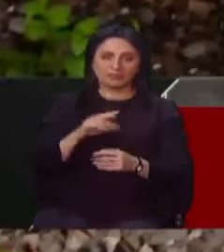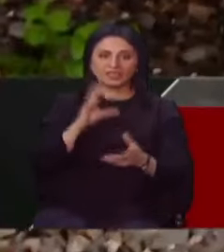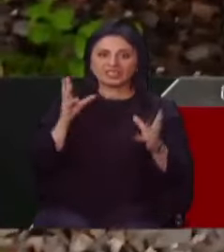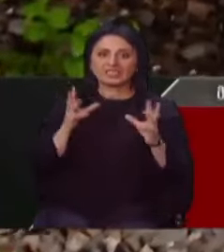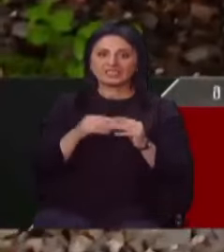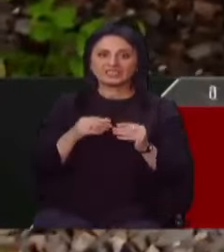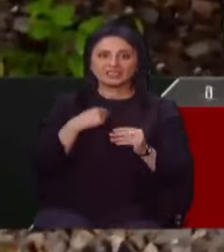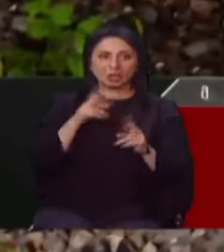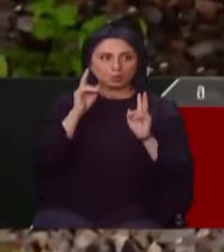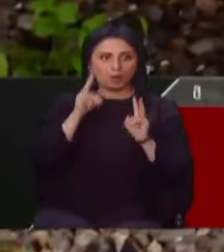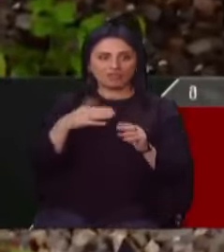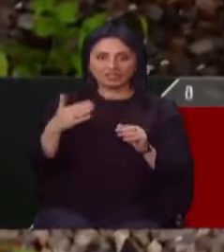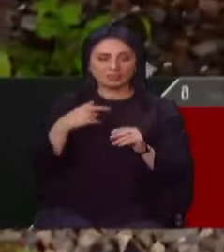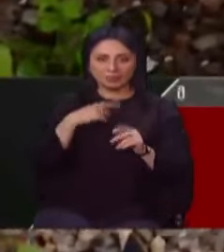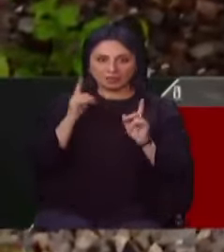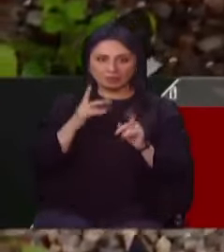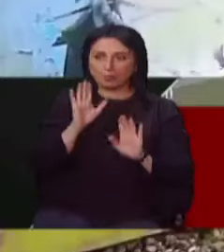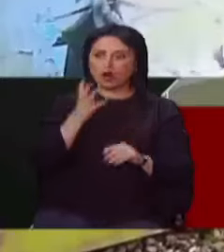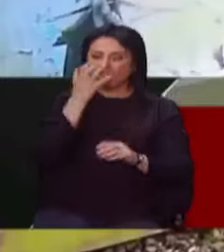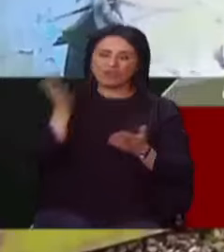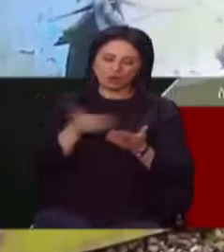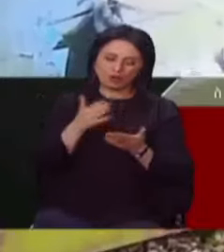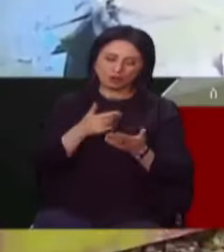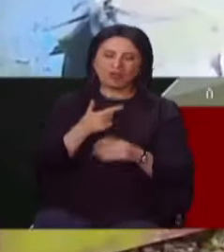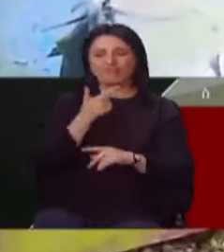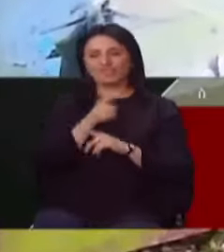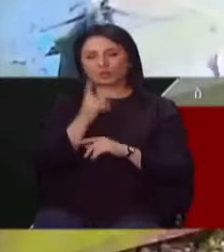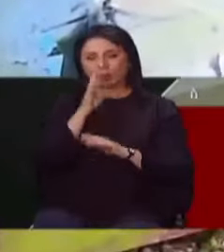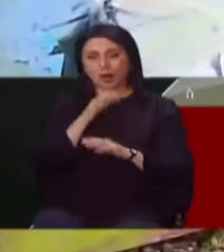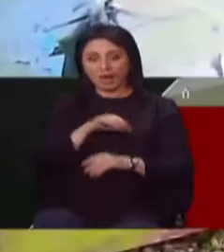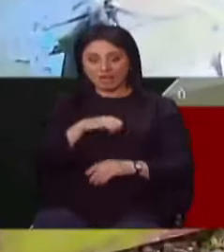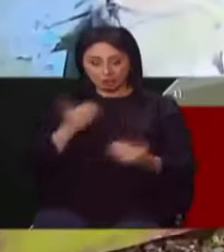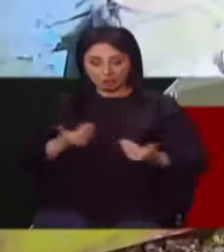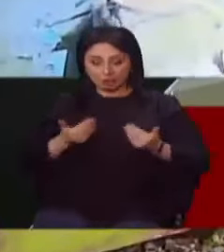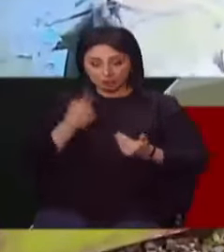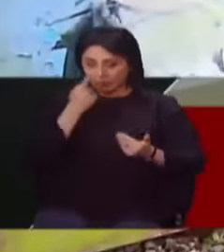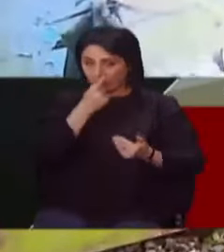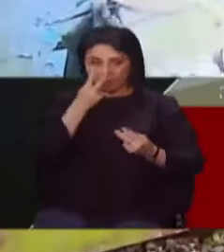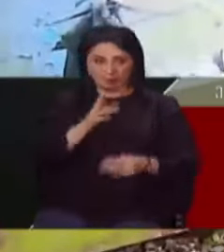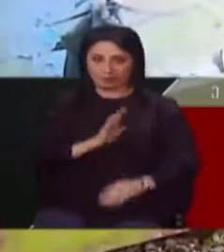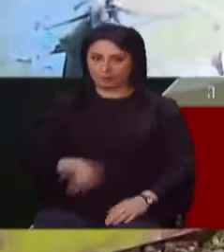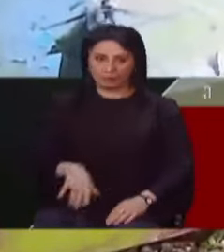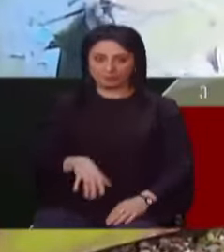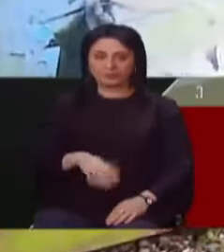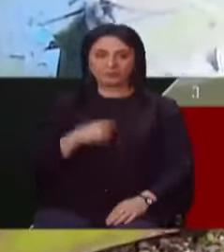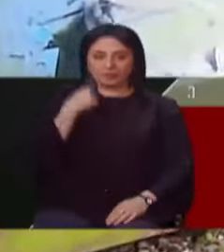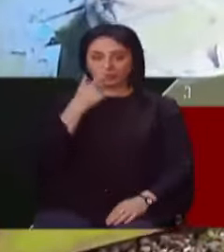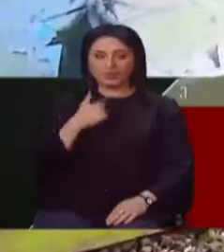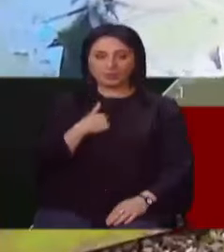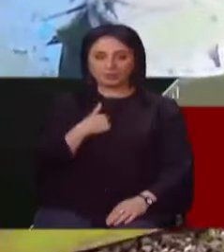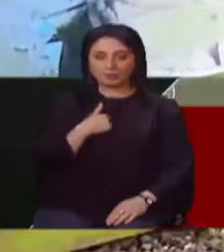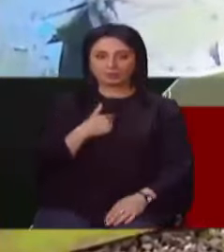Saetot arotsnobi es mkhare, kholod fotoebit, kholod video da ase shemdeg da ase shemdeg. Piradat me